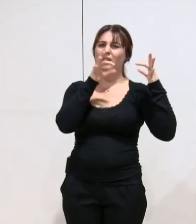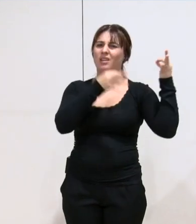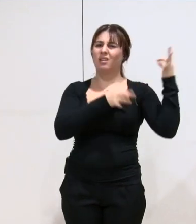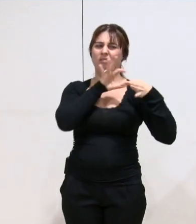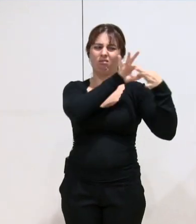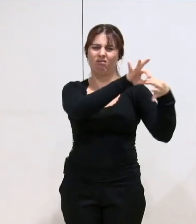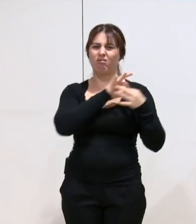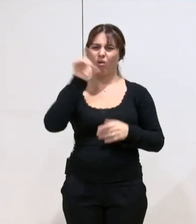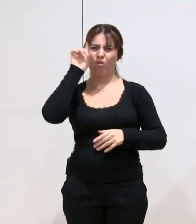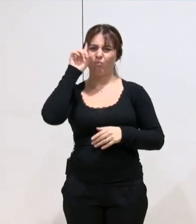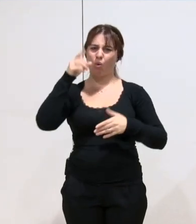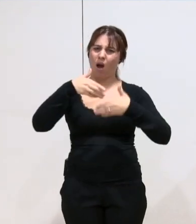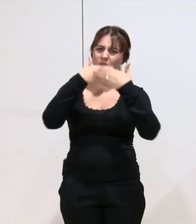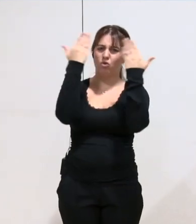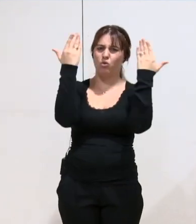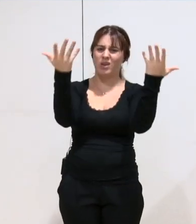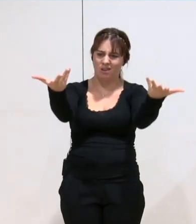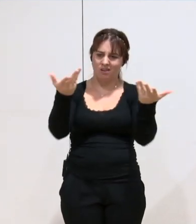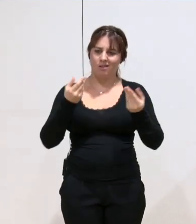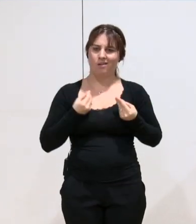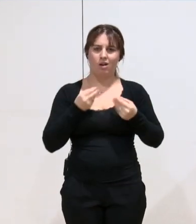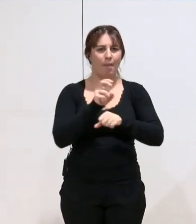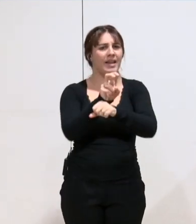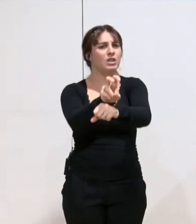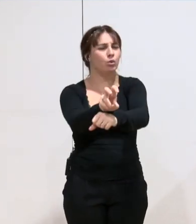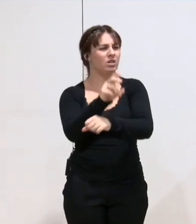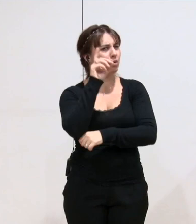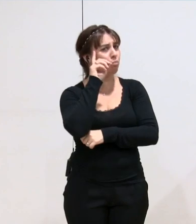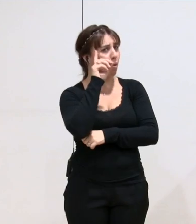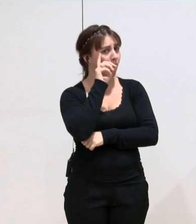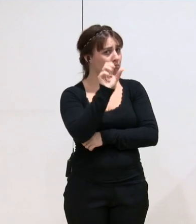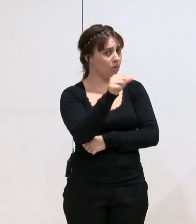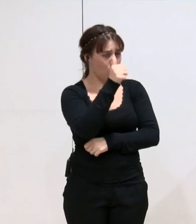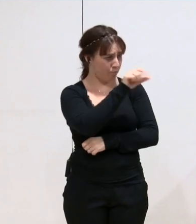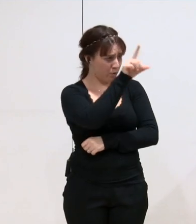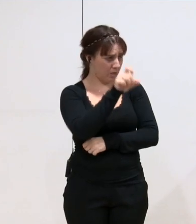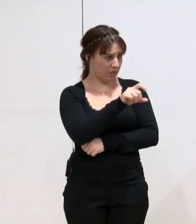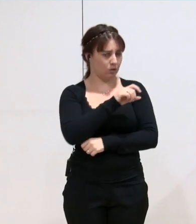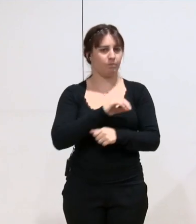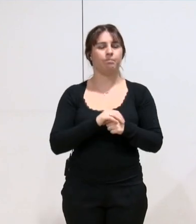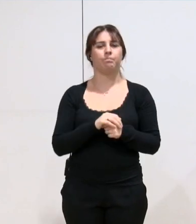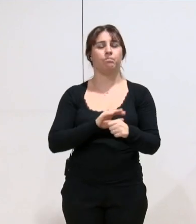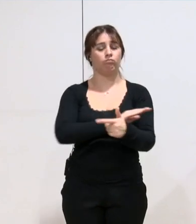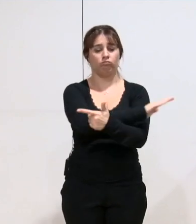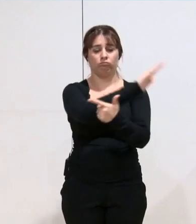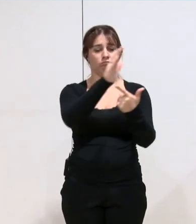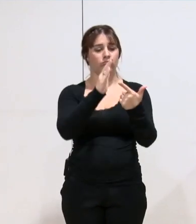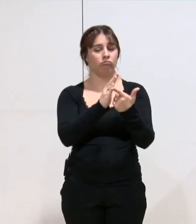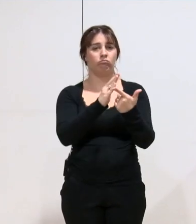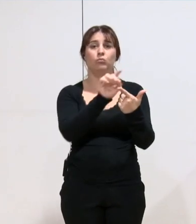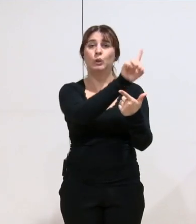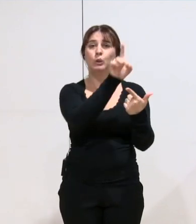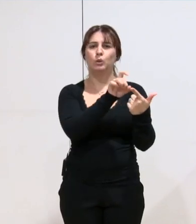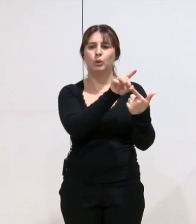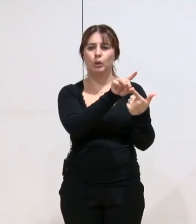cet équipement avait été mis à disposition. Première question. Et la deuxième